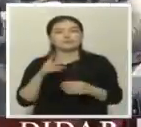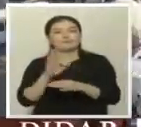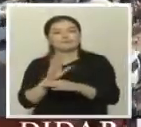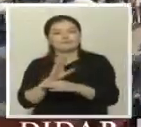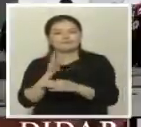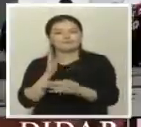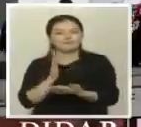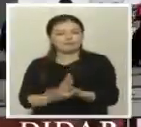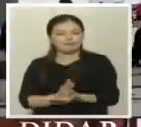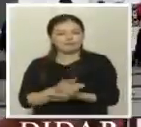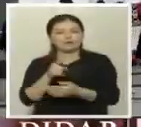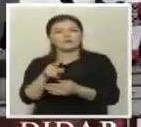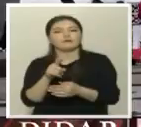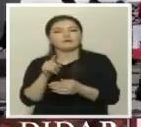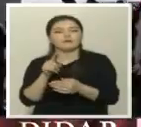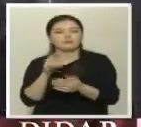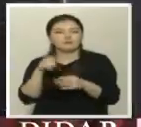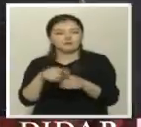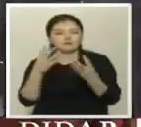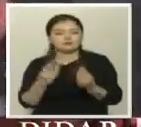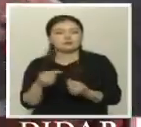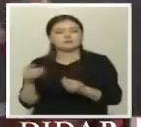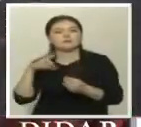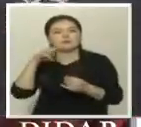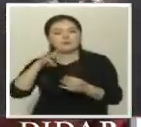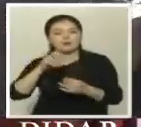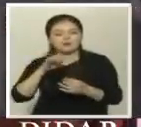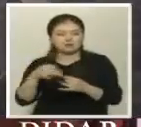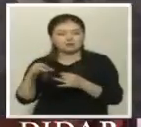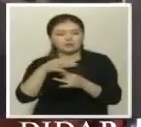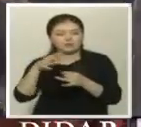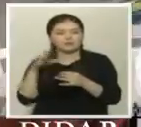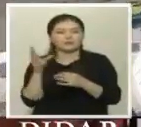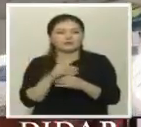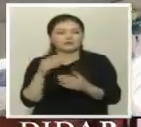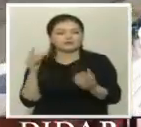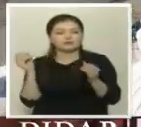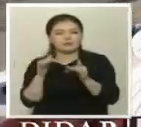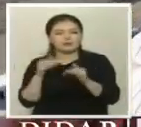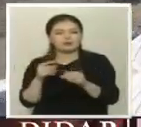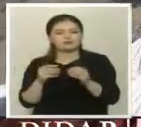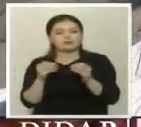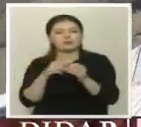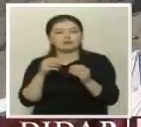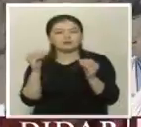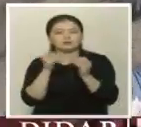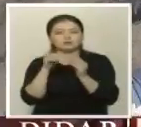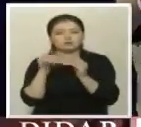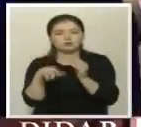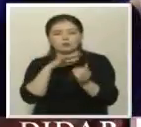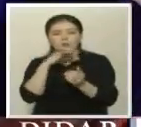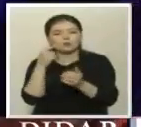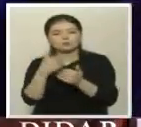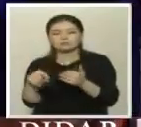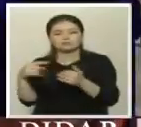в этот день проходят на голливуд-па в этот раз мероприятие собрало около 10 тысяч человек со всех